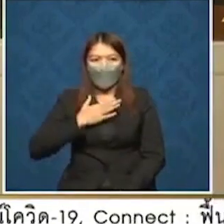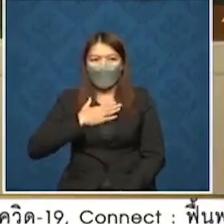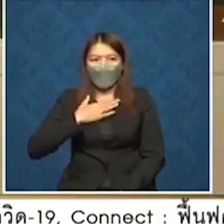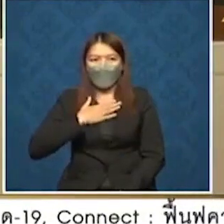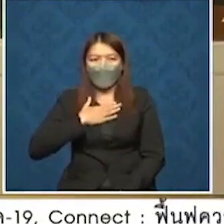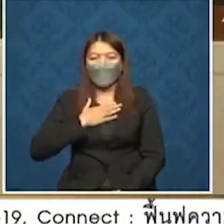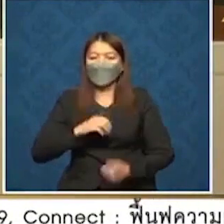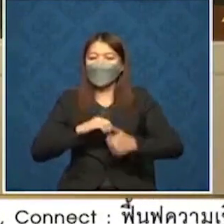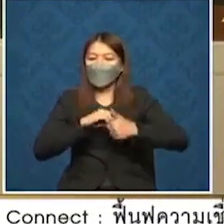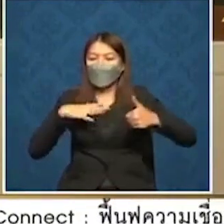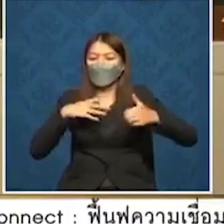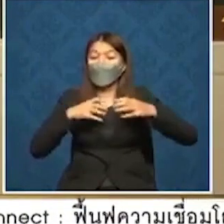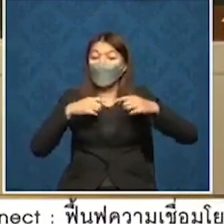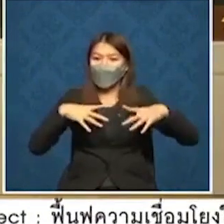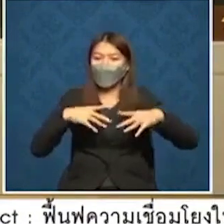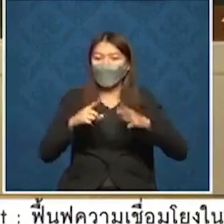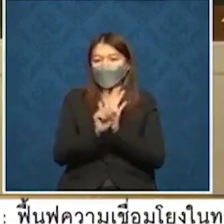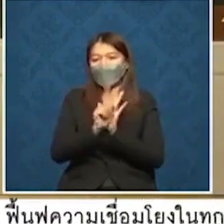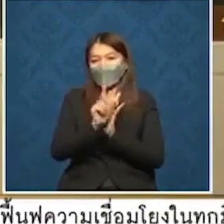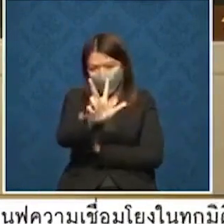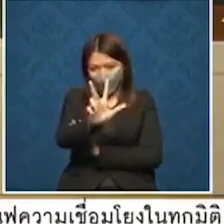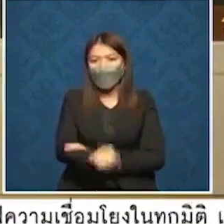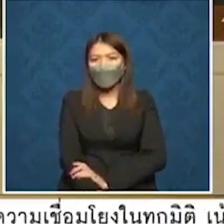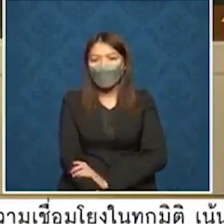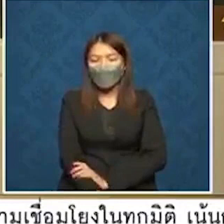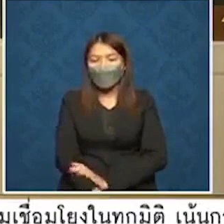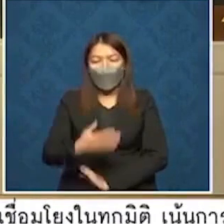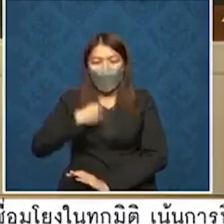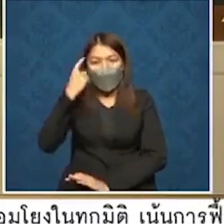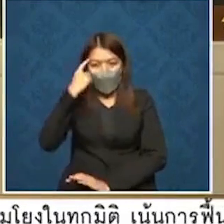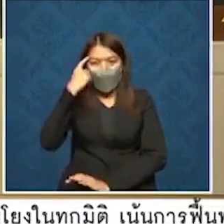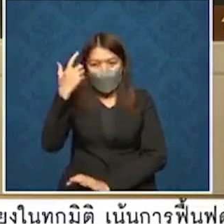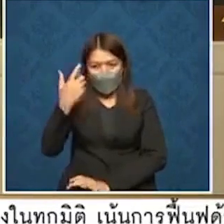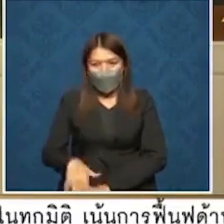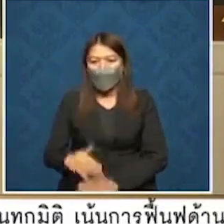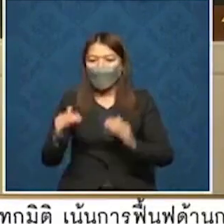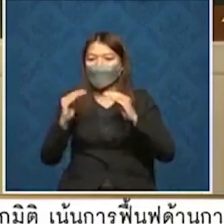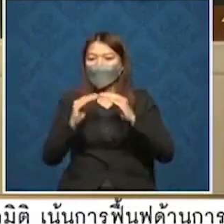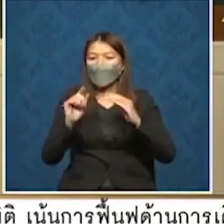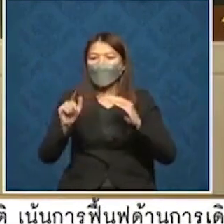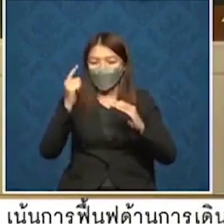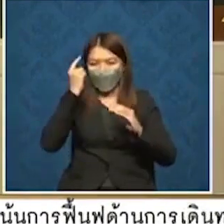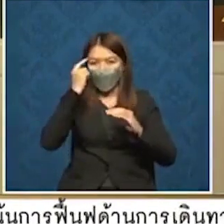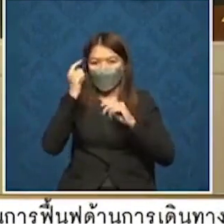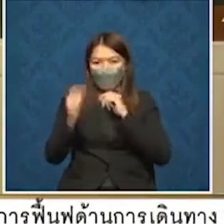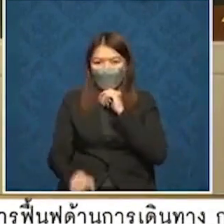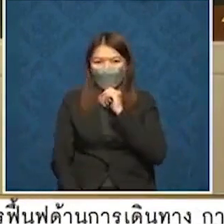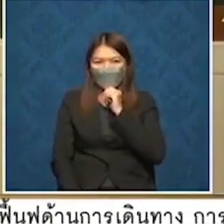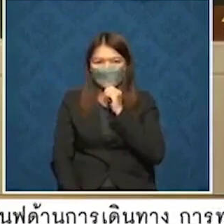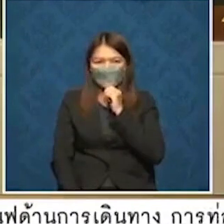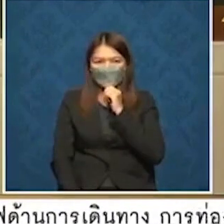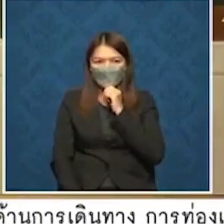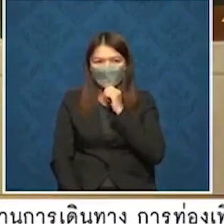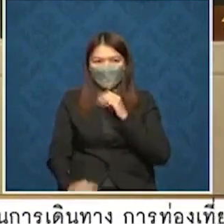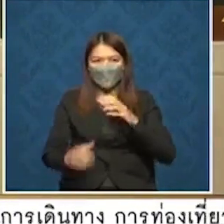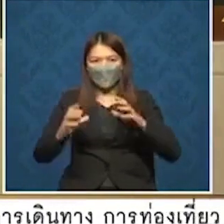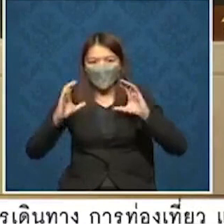นะครับ พจะรู้ดีว่าการใช้สธหนึกลวนี้ เป็นโกรณีที่รับาลกันแล้ง